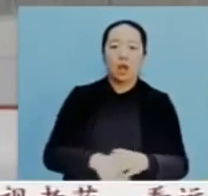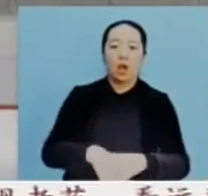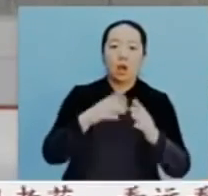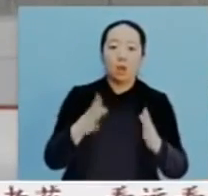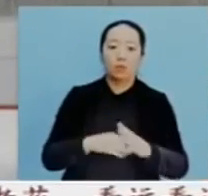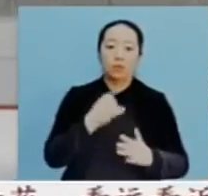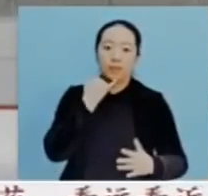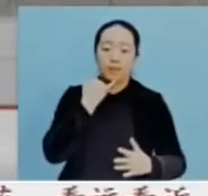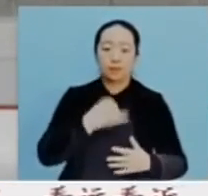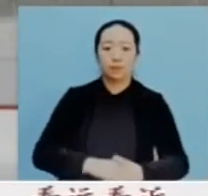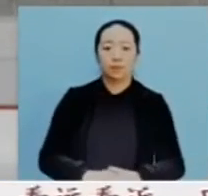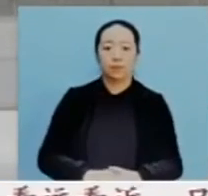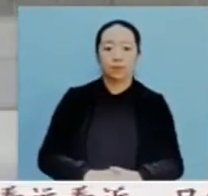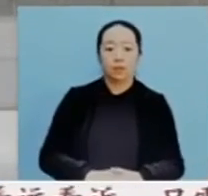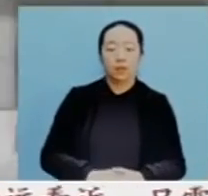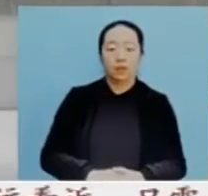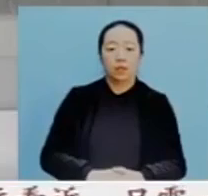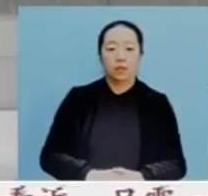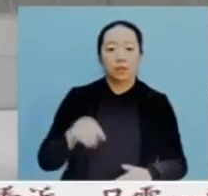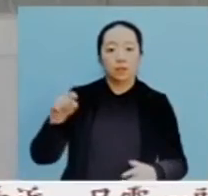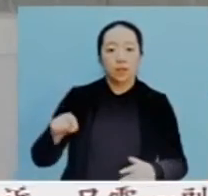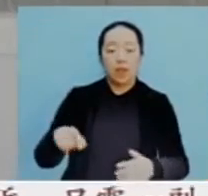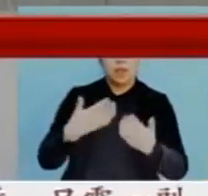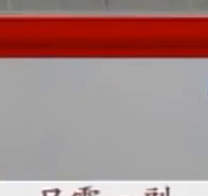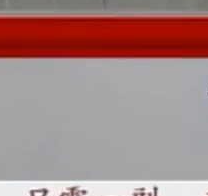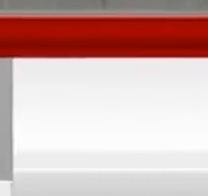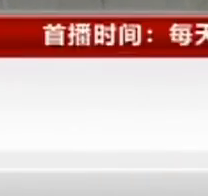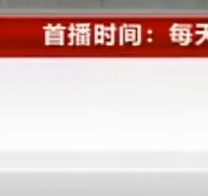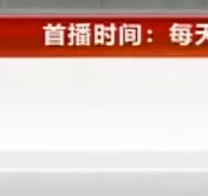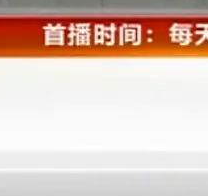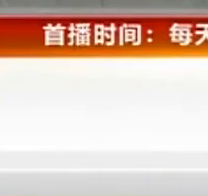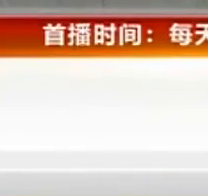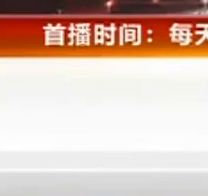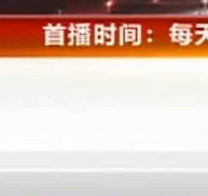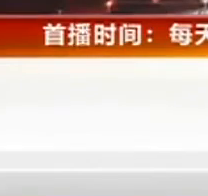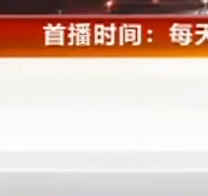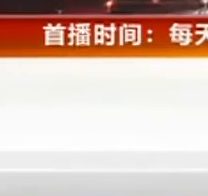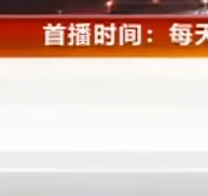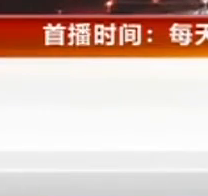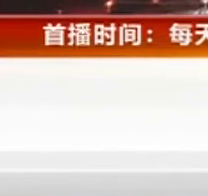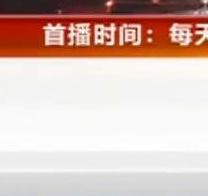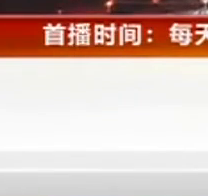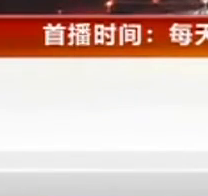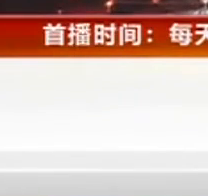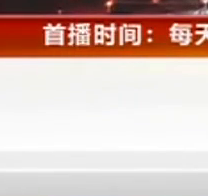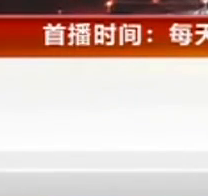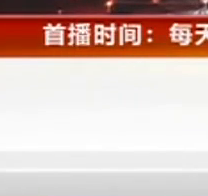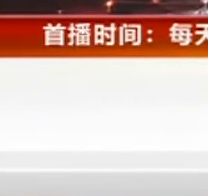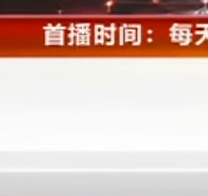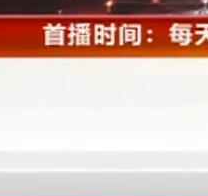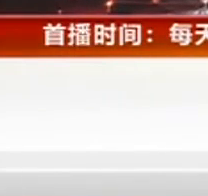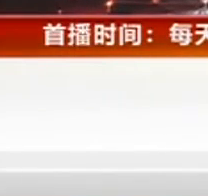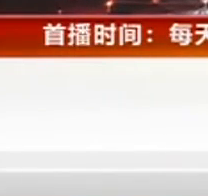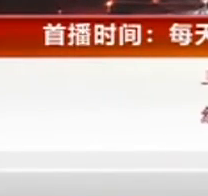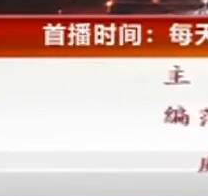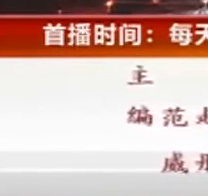自豪了，因为是在家门口的奥运嘛，我能参加，我感觉到很自豪很骄傲。 刘思彤是我们辽宁省葫